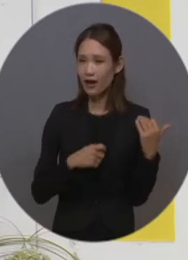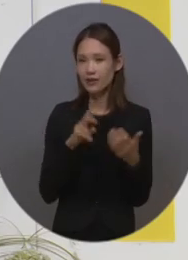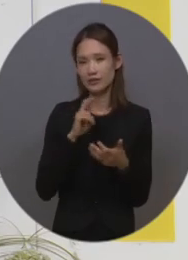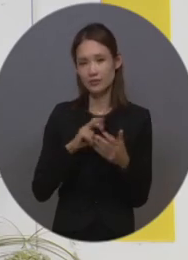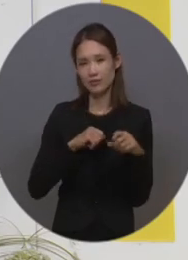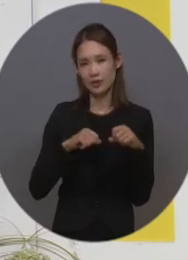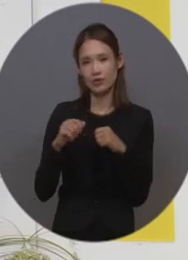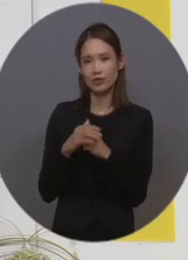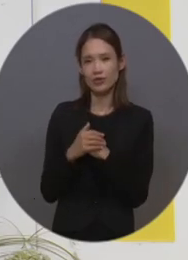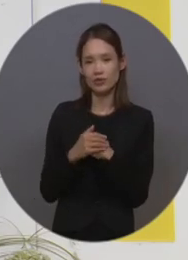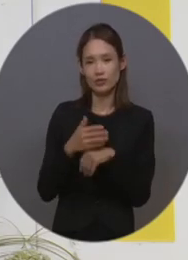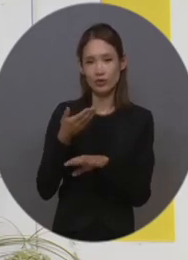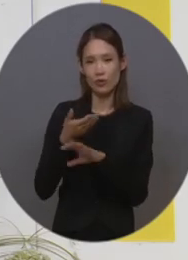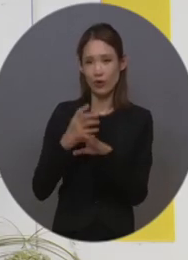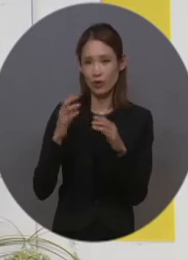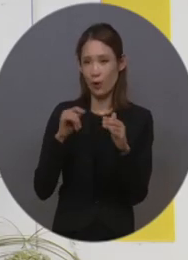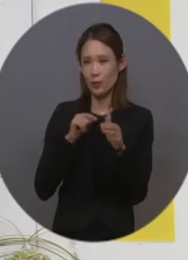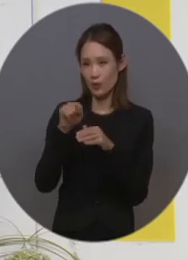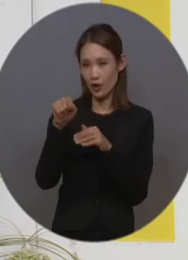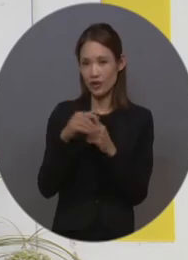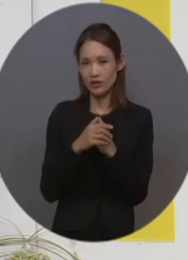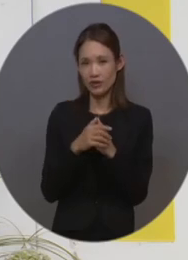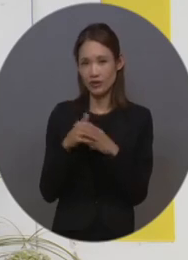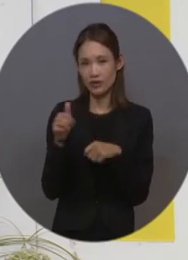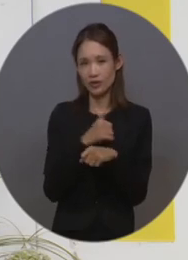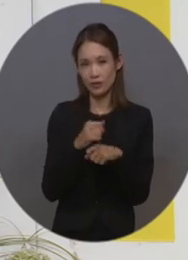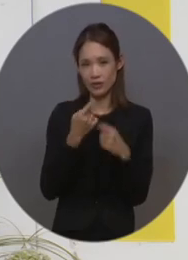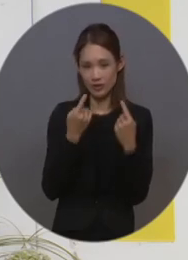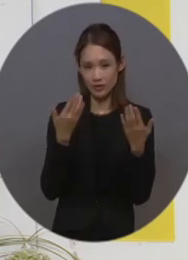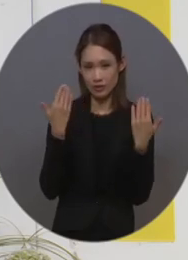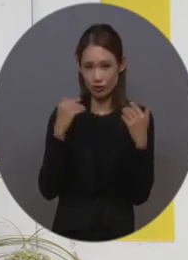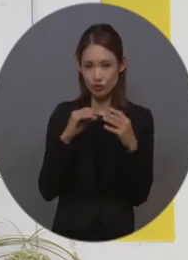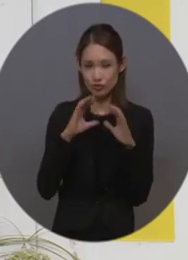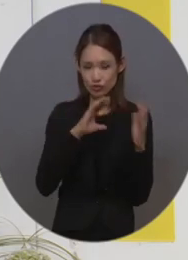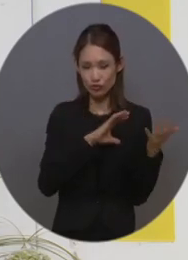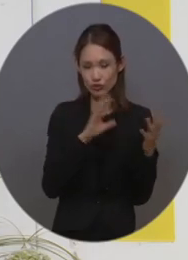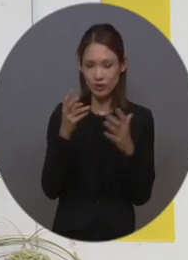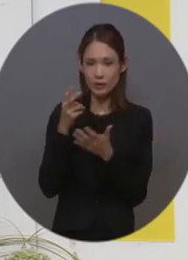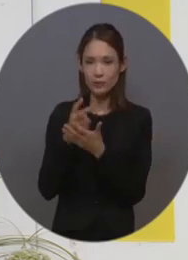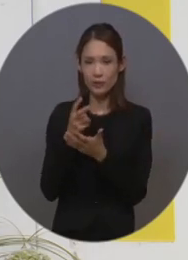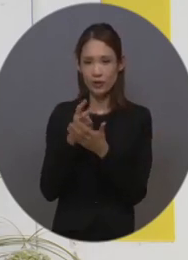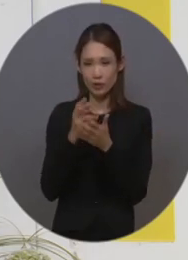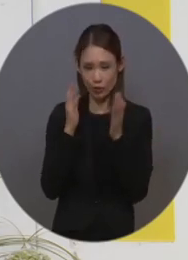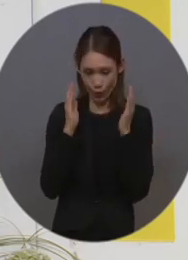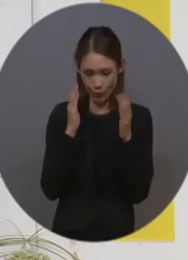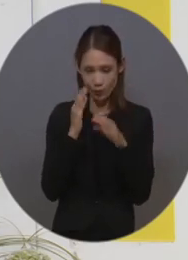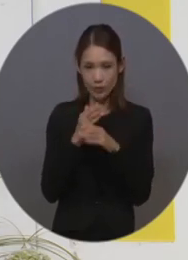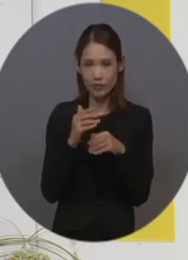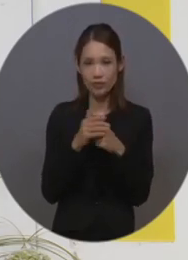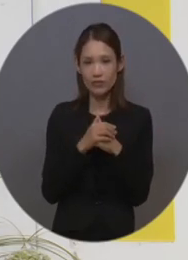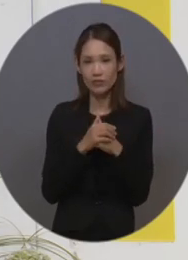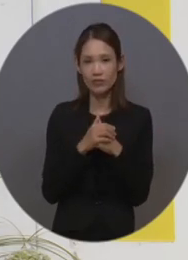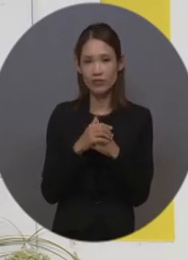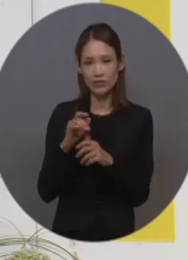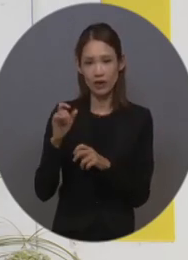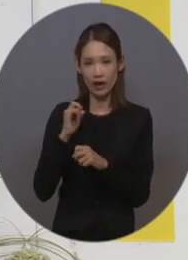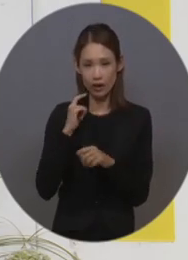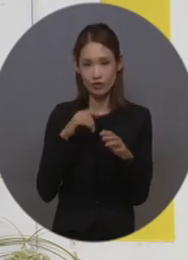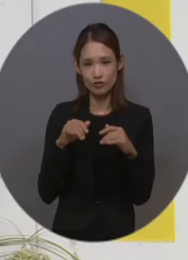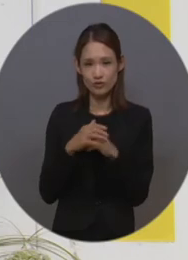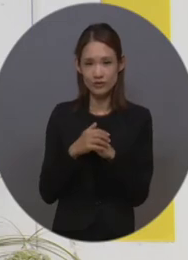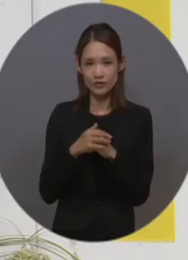네. 저는 또 이제 외교부에 갔다가 나와서 또 대학원에 가서 이제 국제법을 공부하다가 네. 해군 장교로 가서